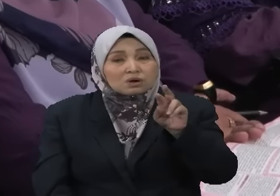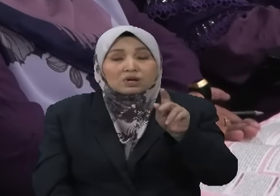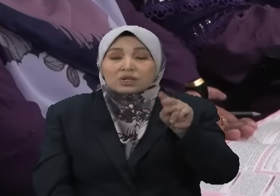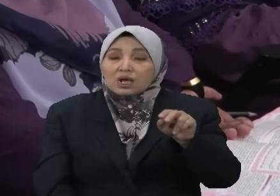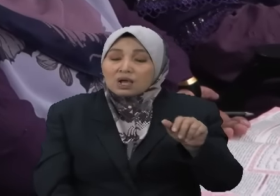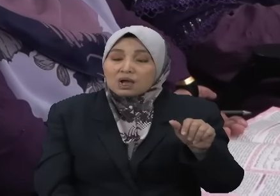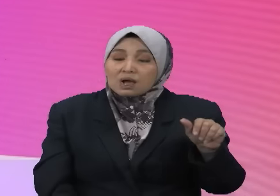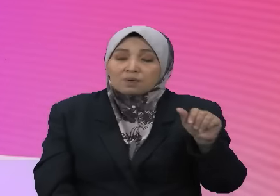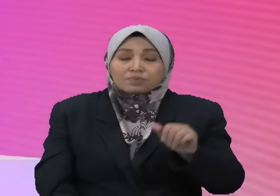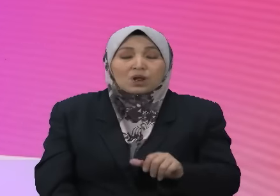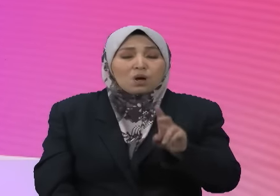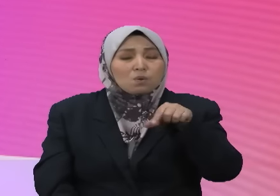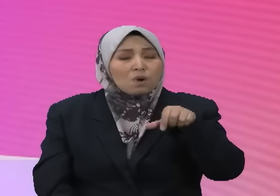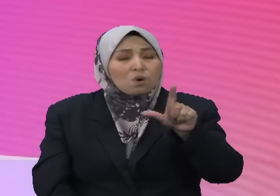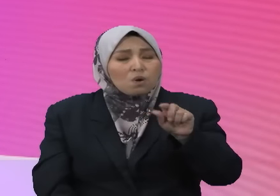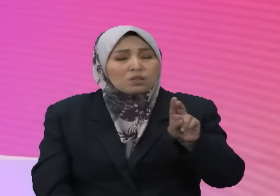nana